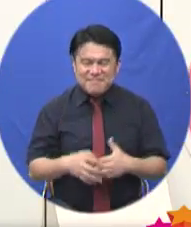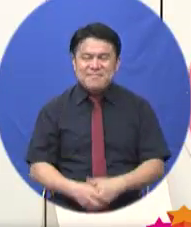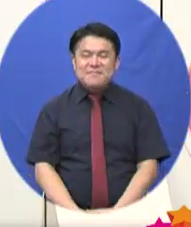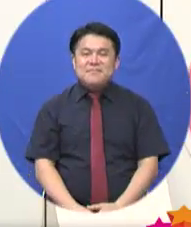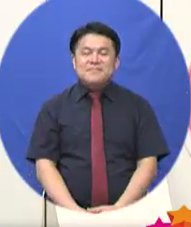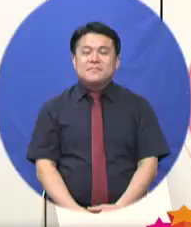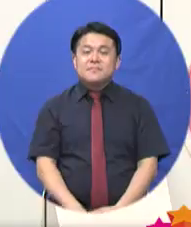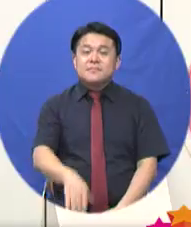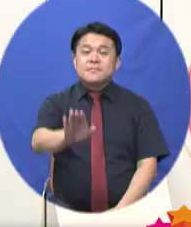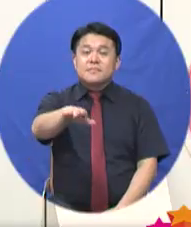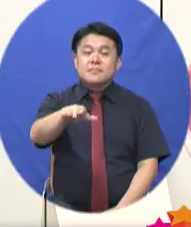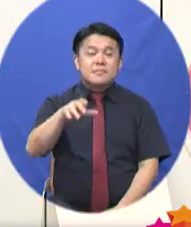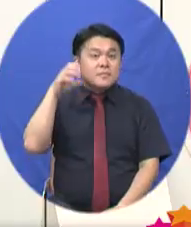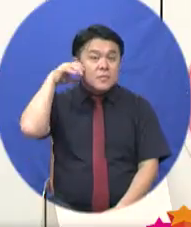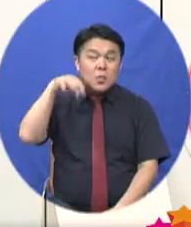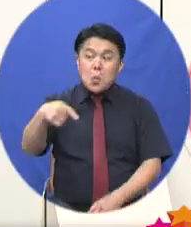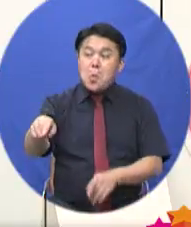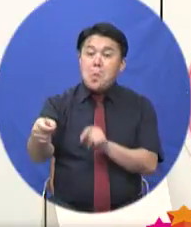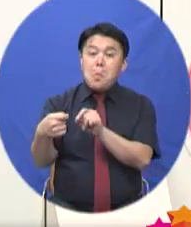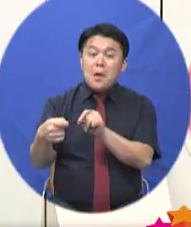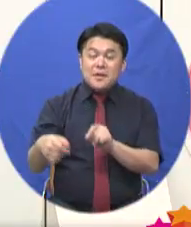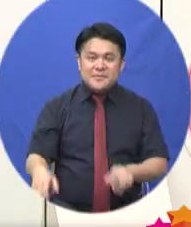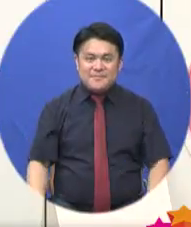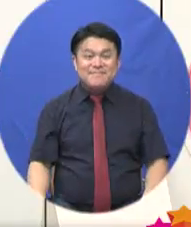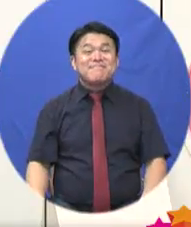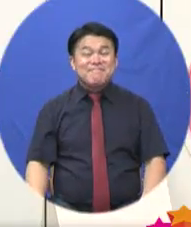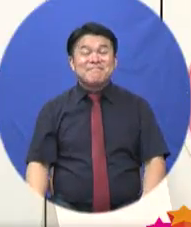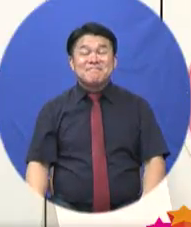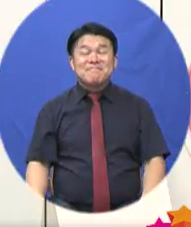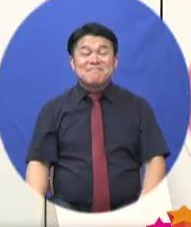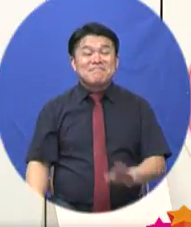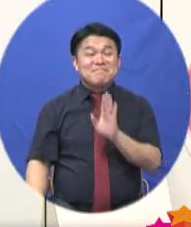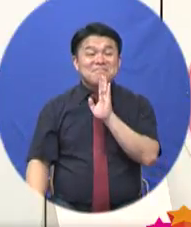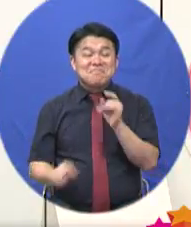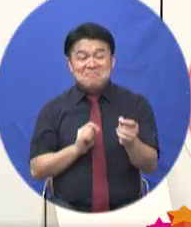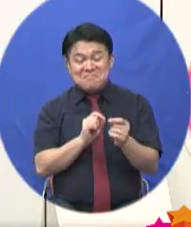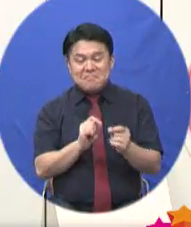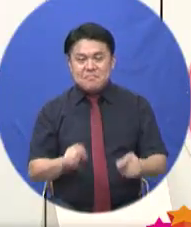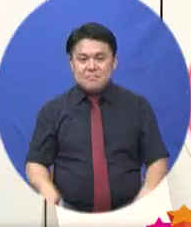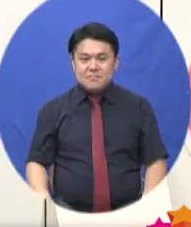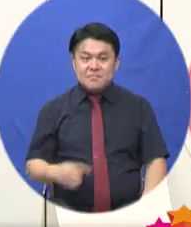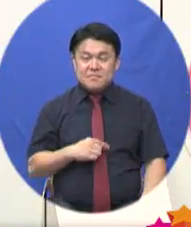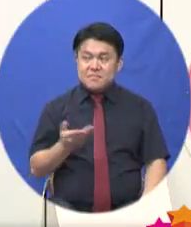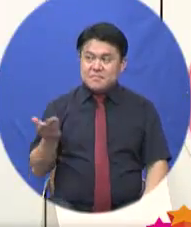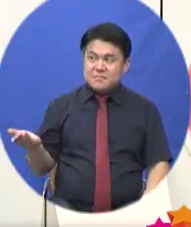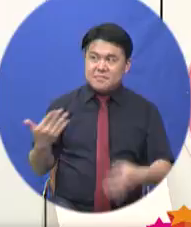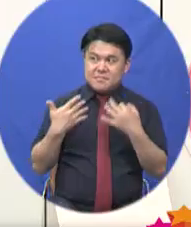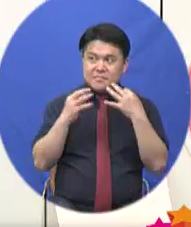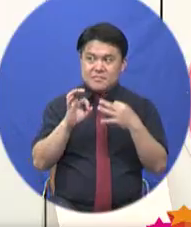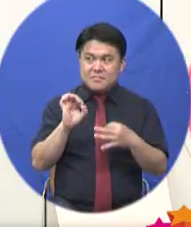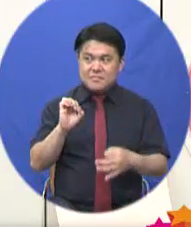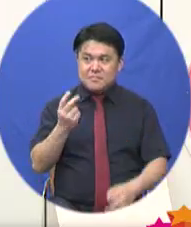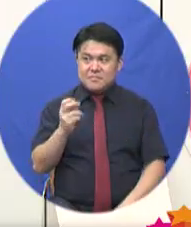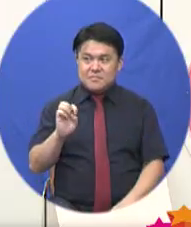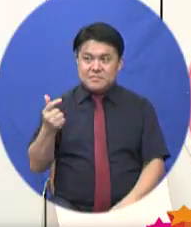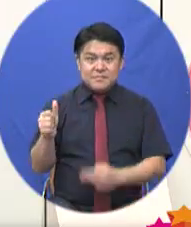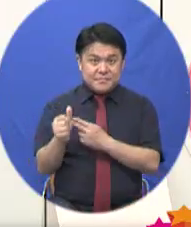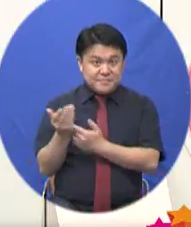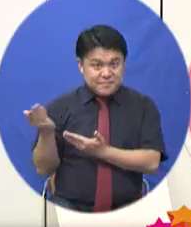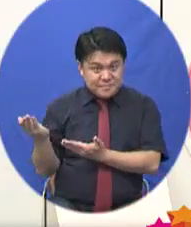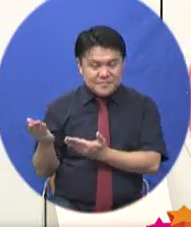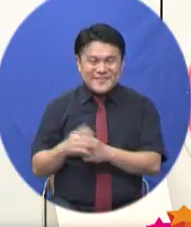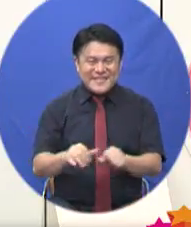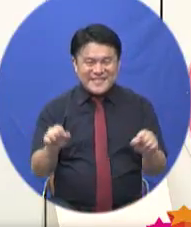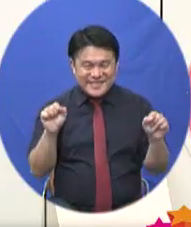네. 아주 영등포면 가까운 데 계시네요. 예, 예. 네. 제 옆에는 김용만 선생님 나와 계세요.